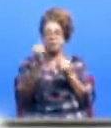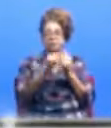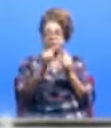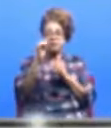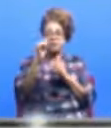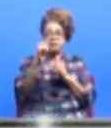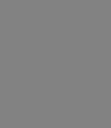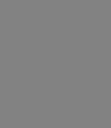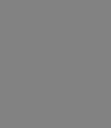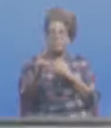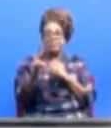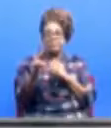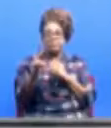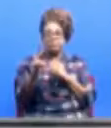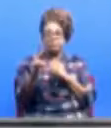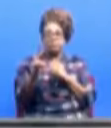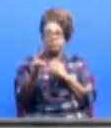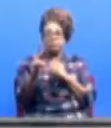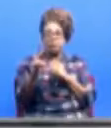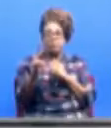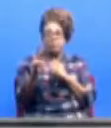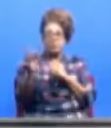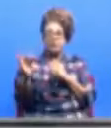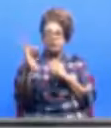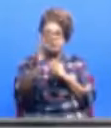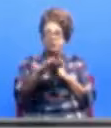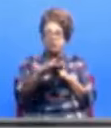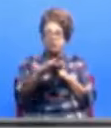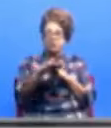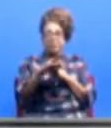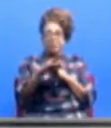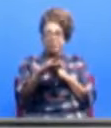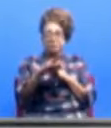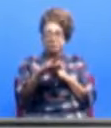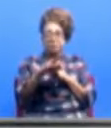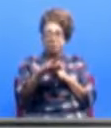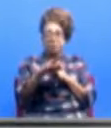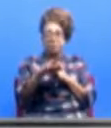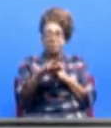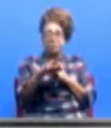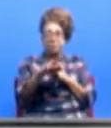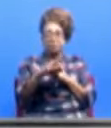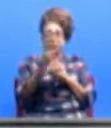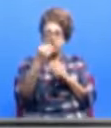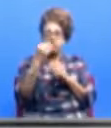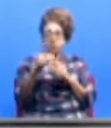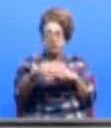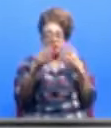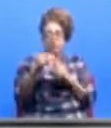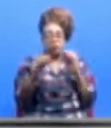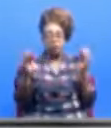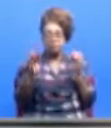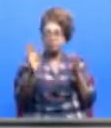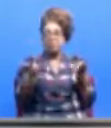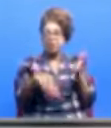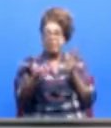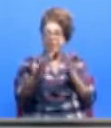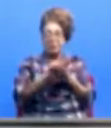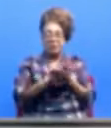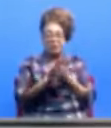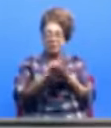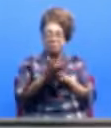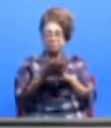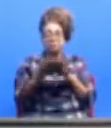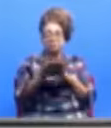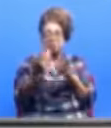15 nini siku tatu. Na hata chakula hawakumpea, hata diaper hakuna amepewa, hata nini